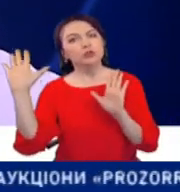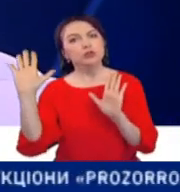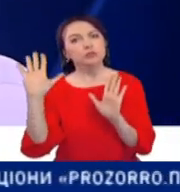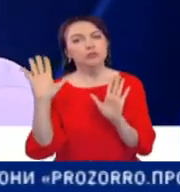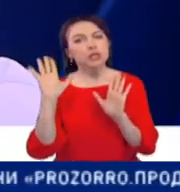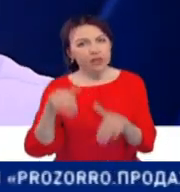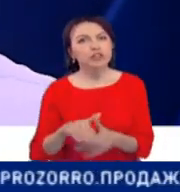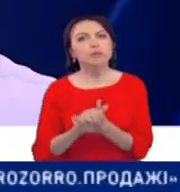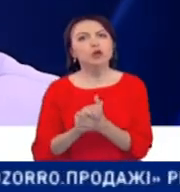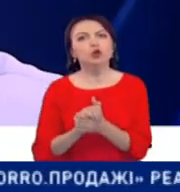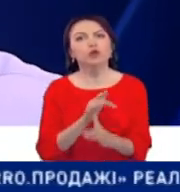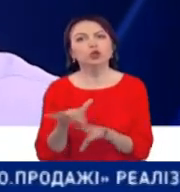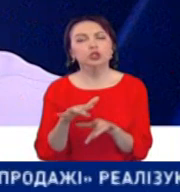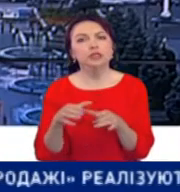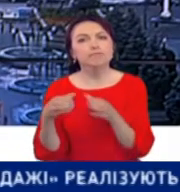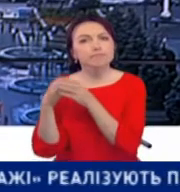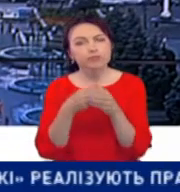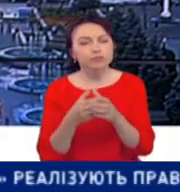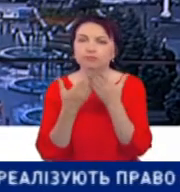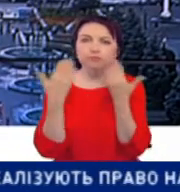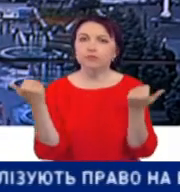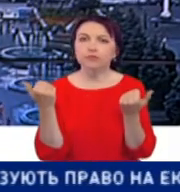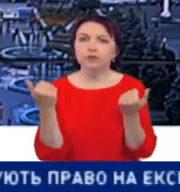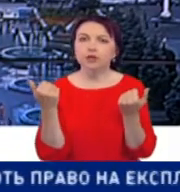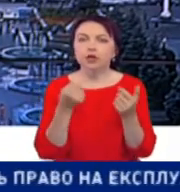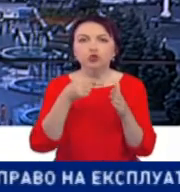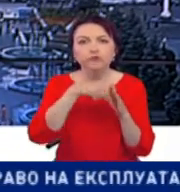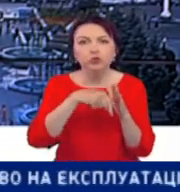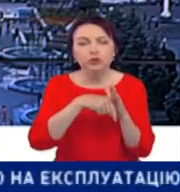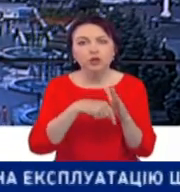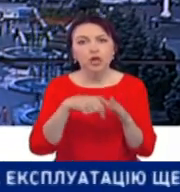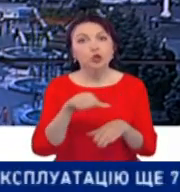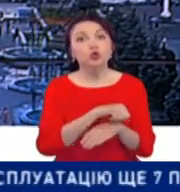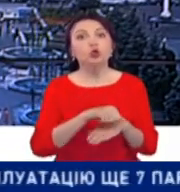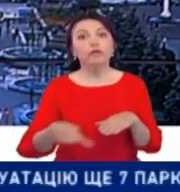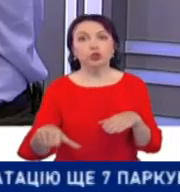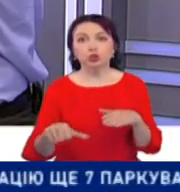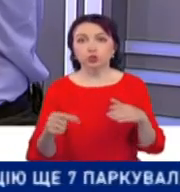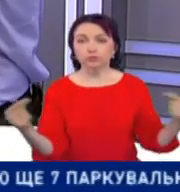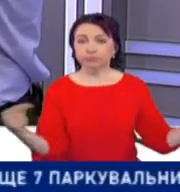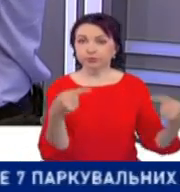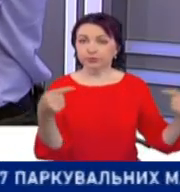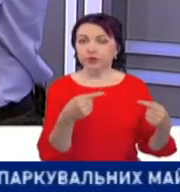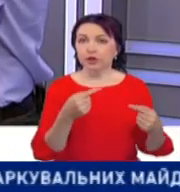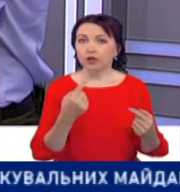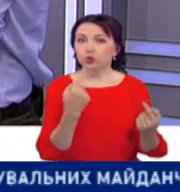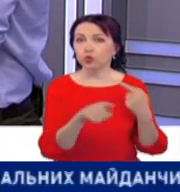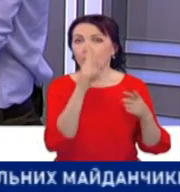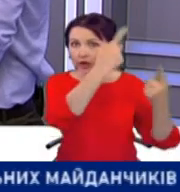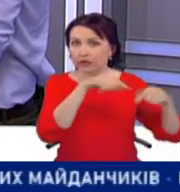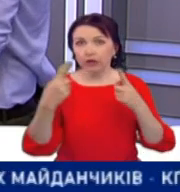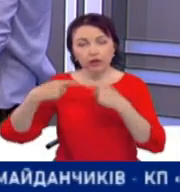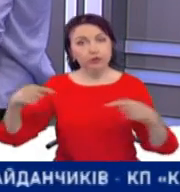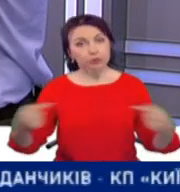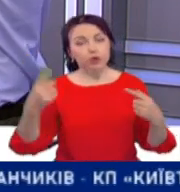вигляді миротворчих місій в країну, в якої немає зовнішньої збройної агресії. Тому